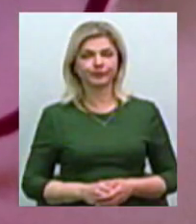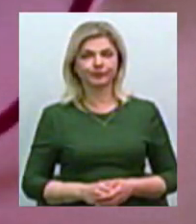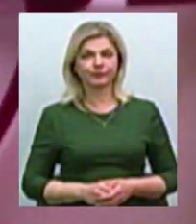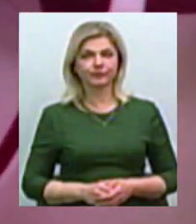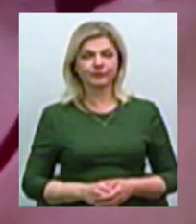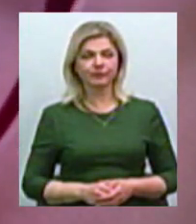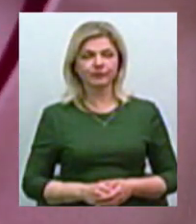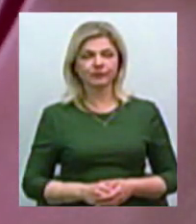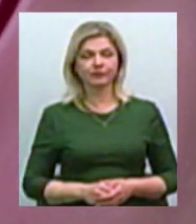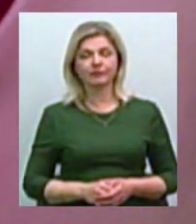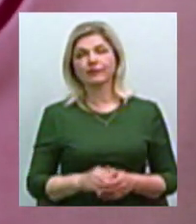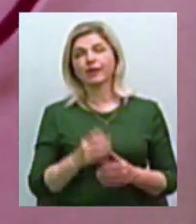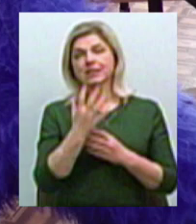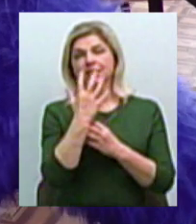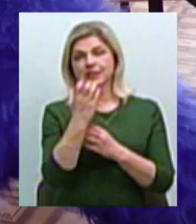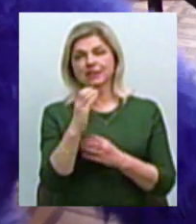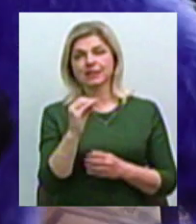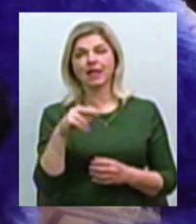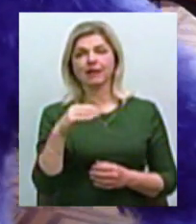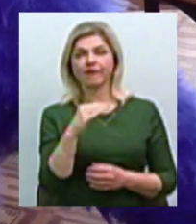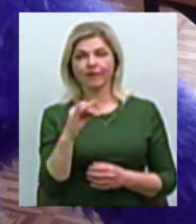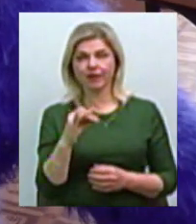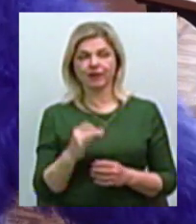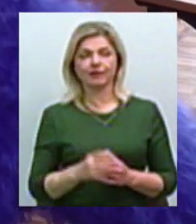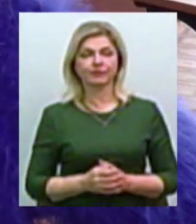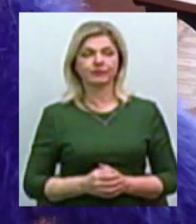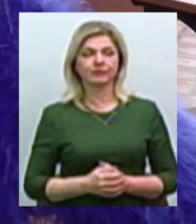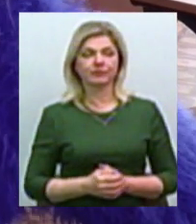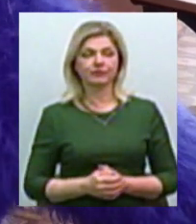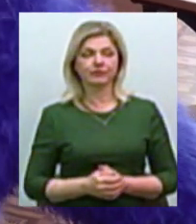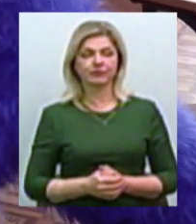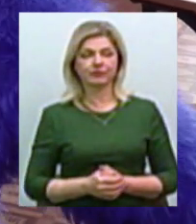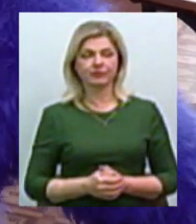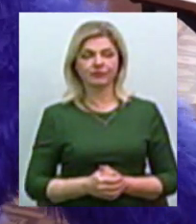ну, селфі. Ця інформація буде корисна в моєму хобі, тому що